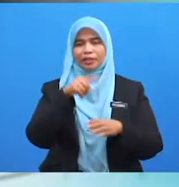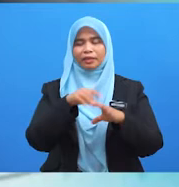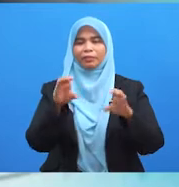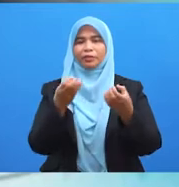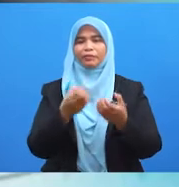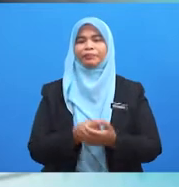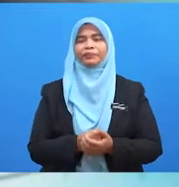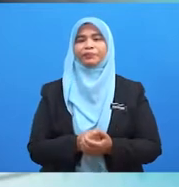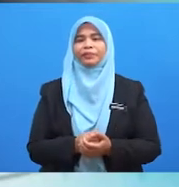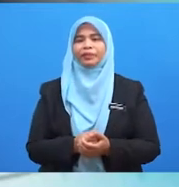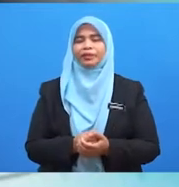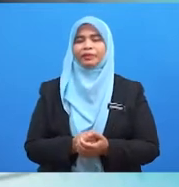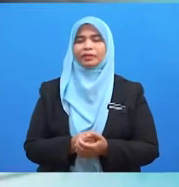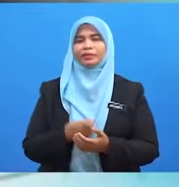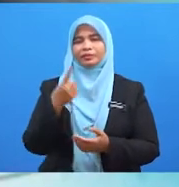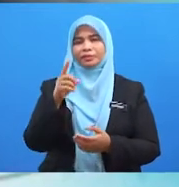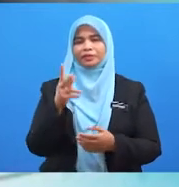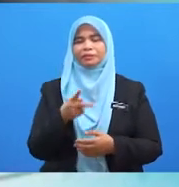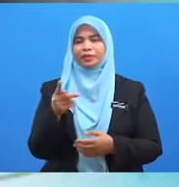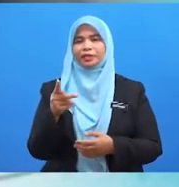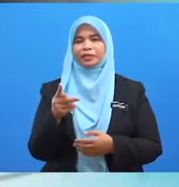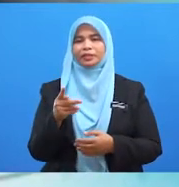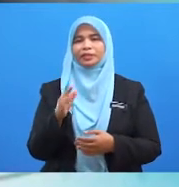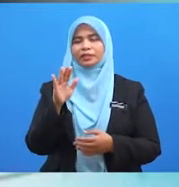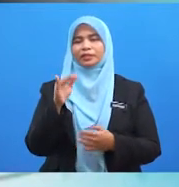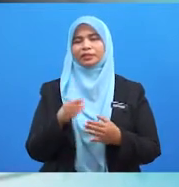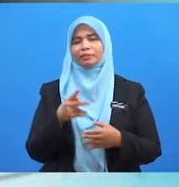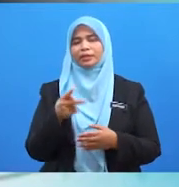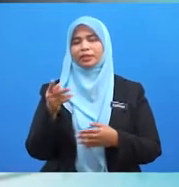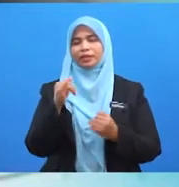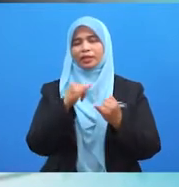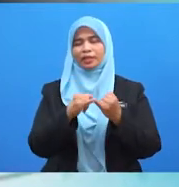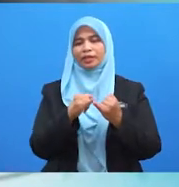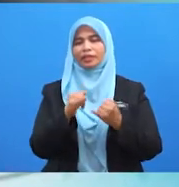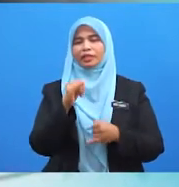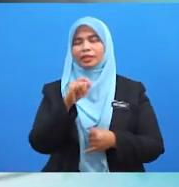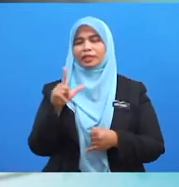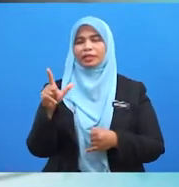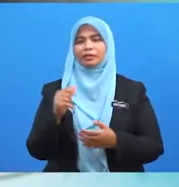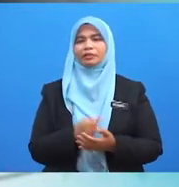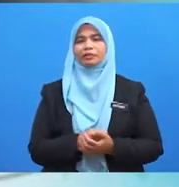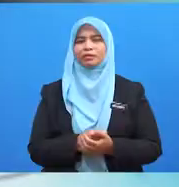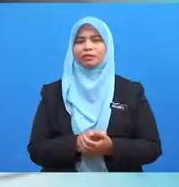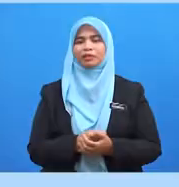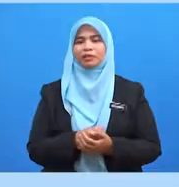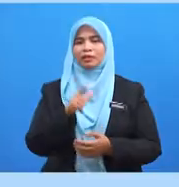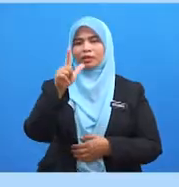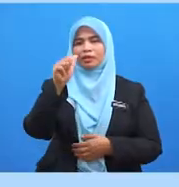Selepas 11 perkara yang disediakan, perkara terakhir yang perlu usahawan buat